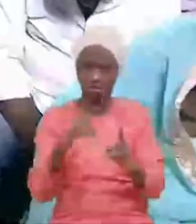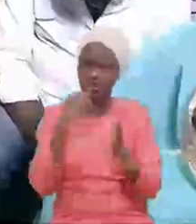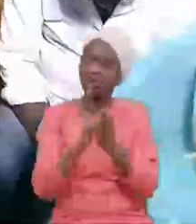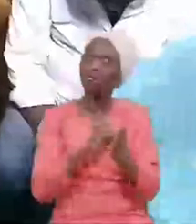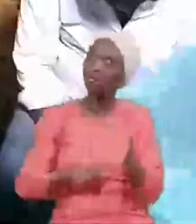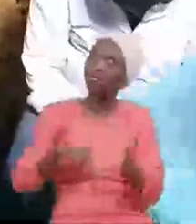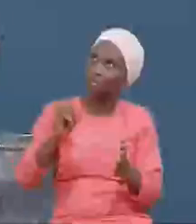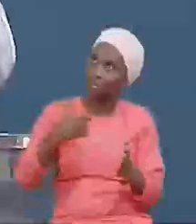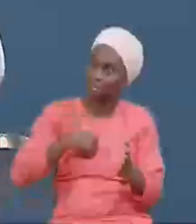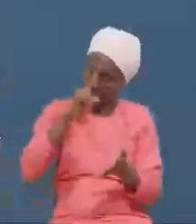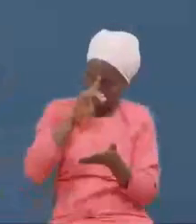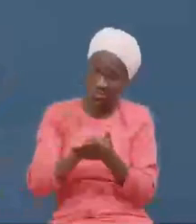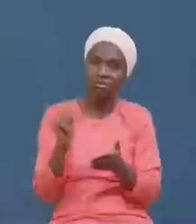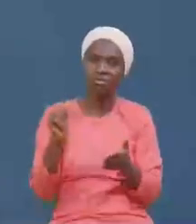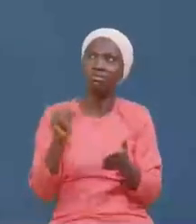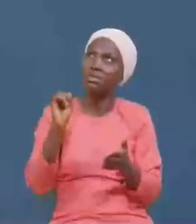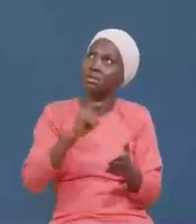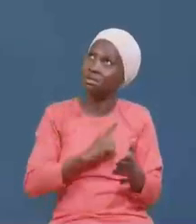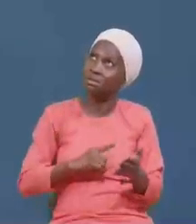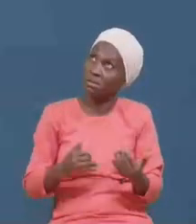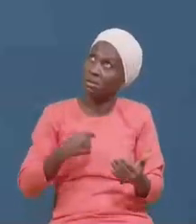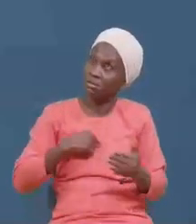Oui Seigneur, je me soumets à toi.